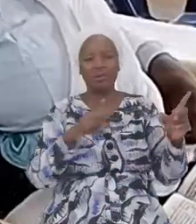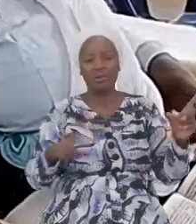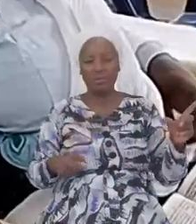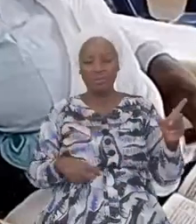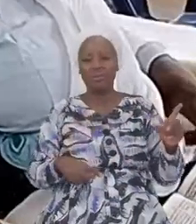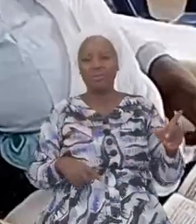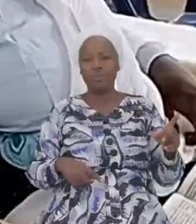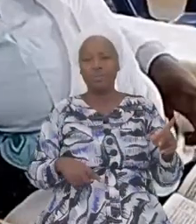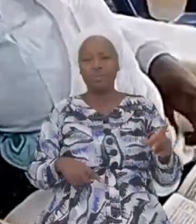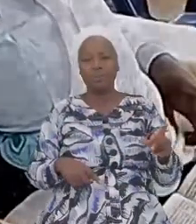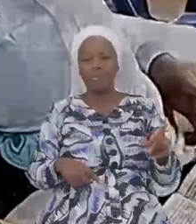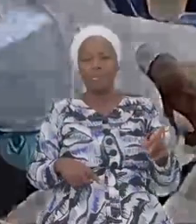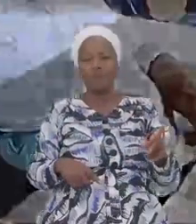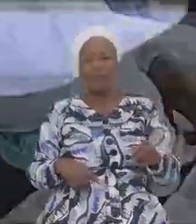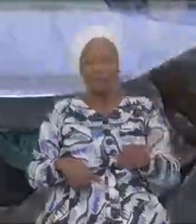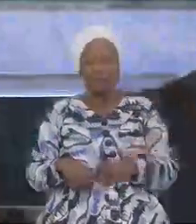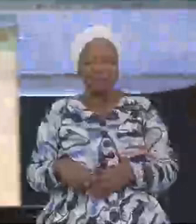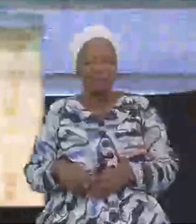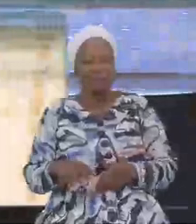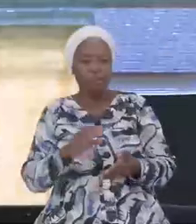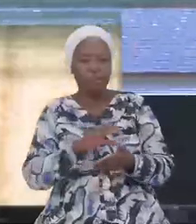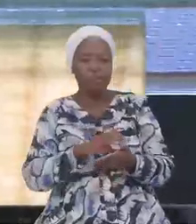Nous voyons dans Psaume chapitre 50.